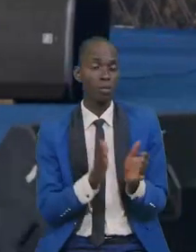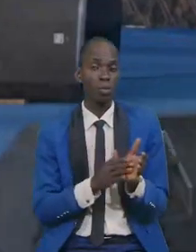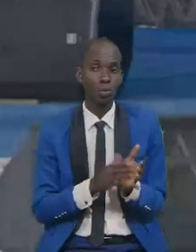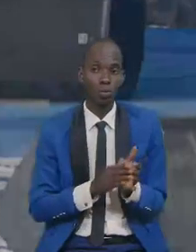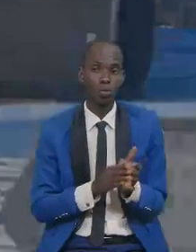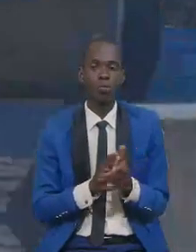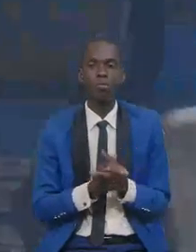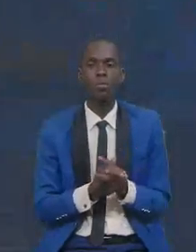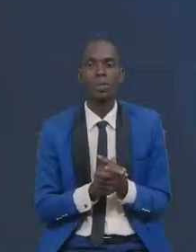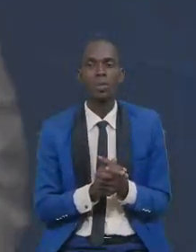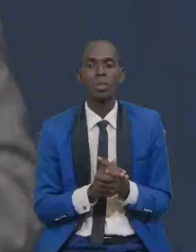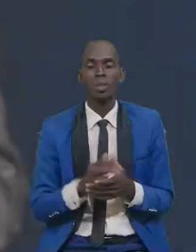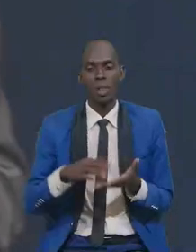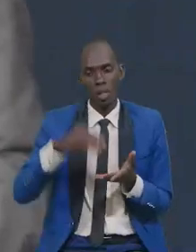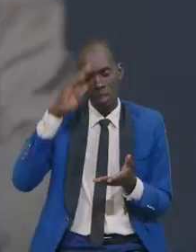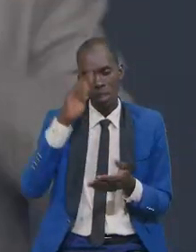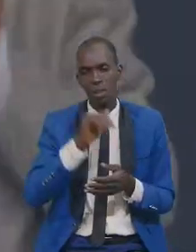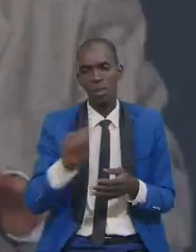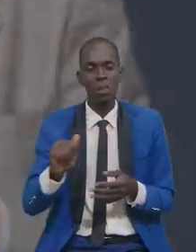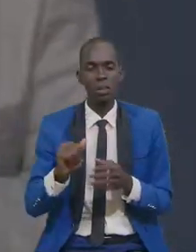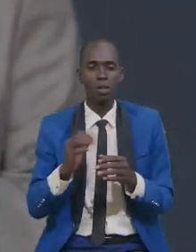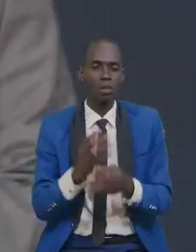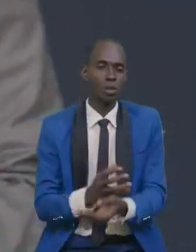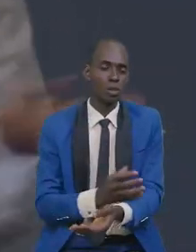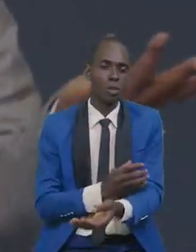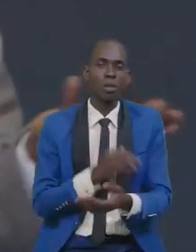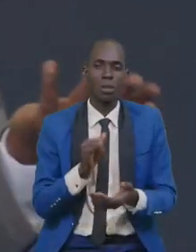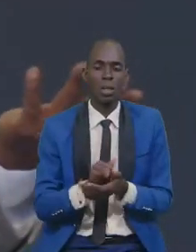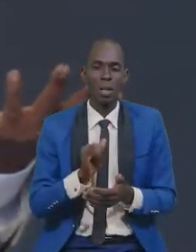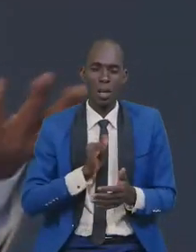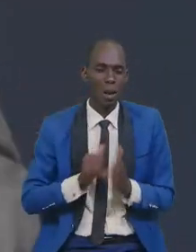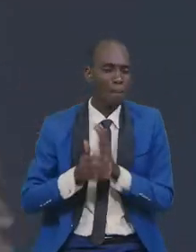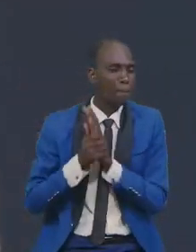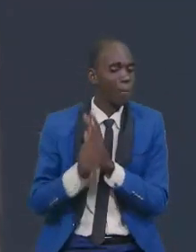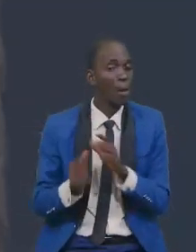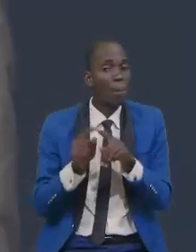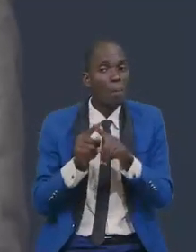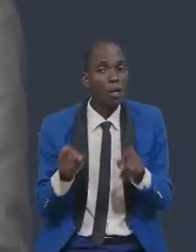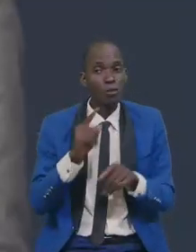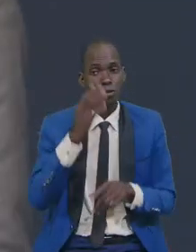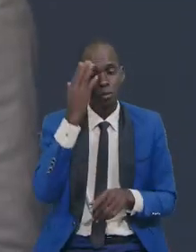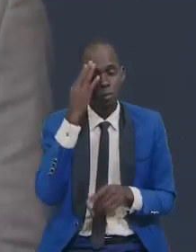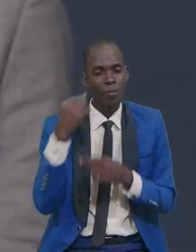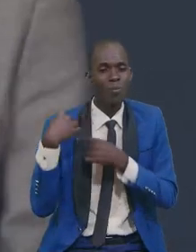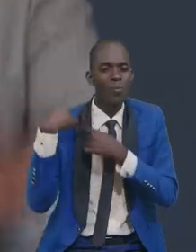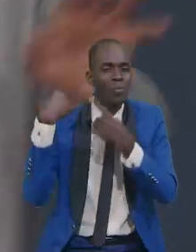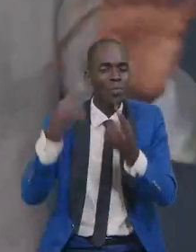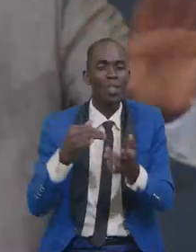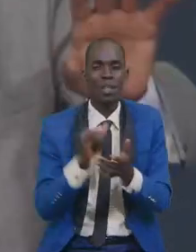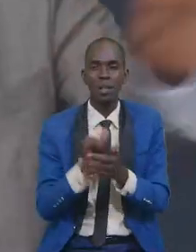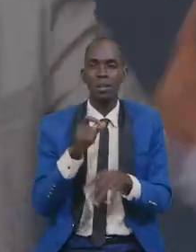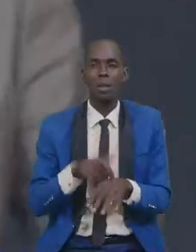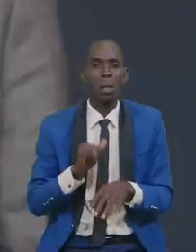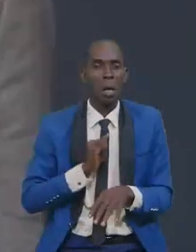l'école, j'ai appris une matière que j'ai maîtrisée. Mais vous savez, depuis ce